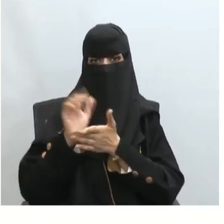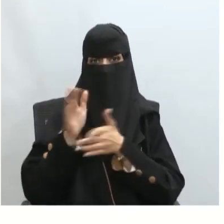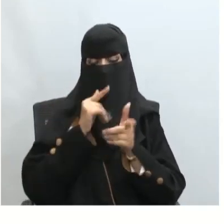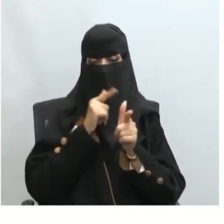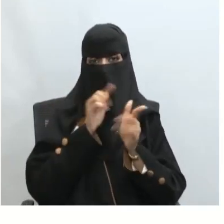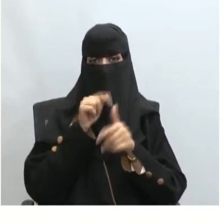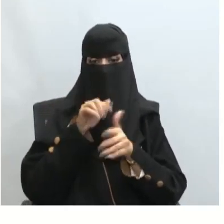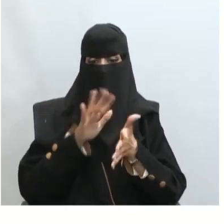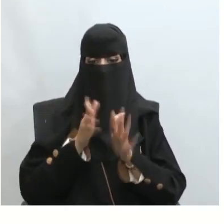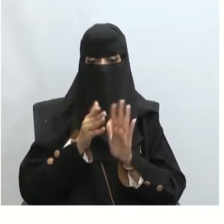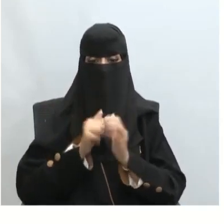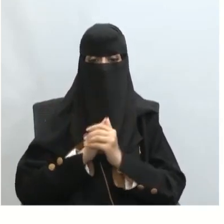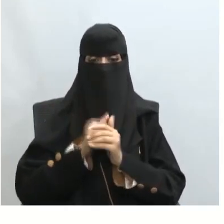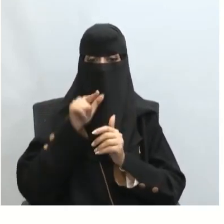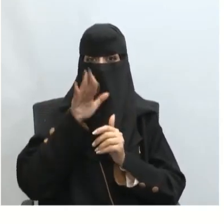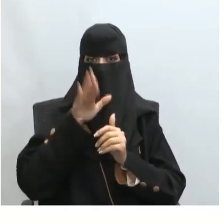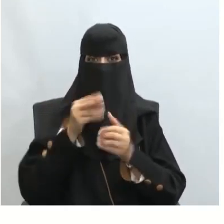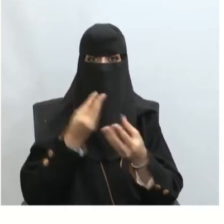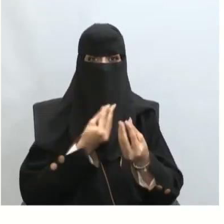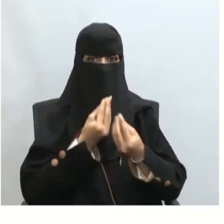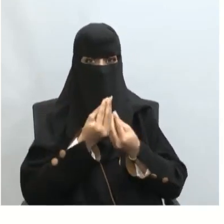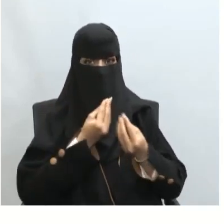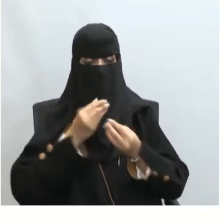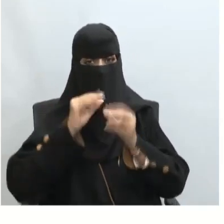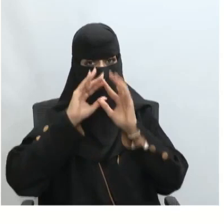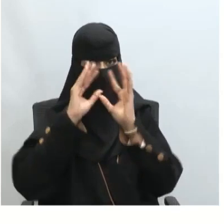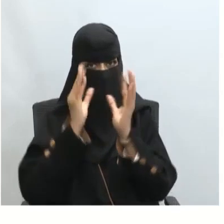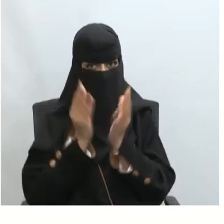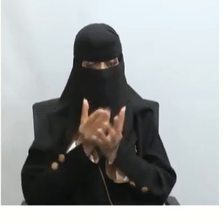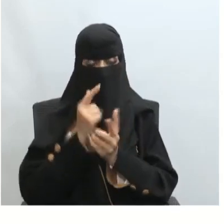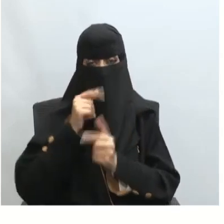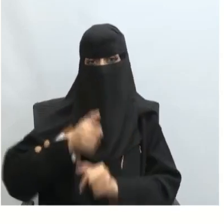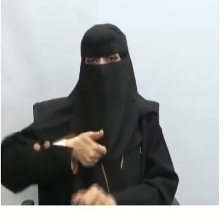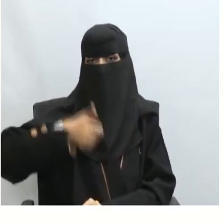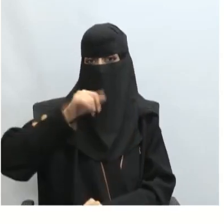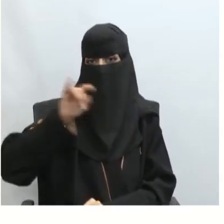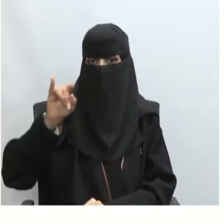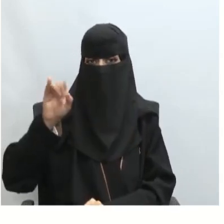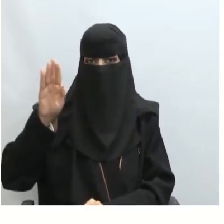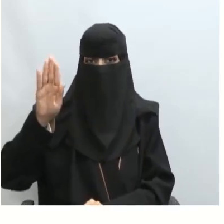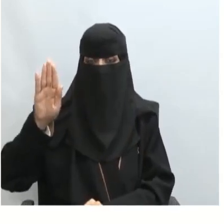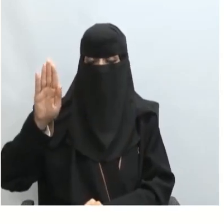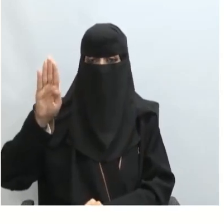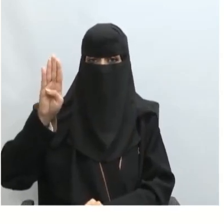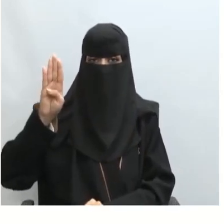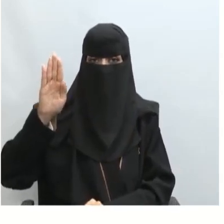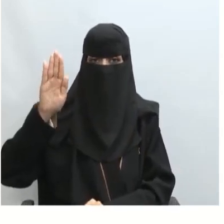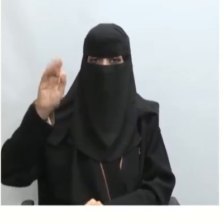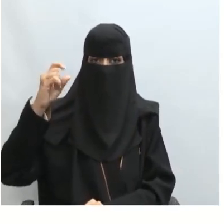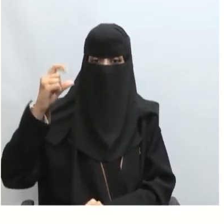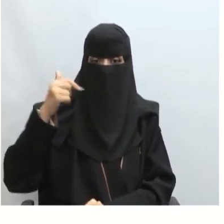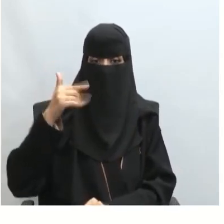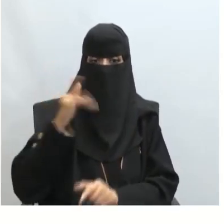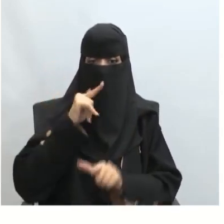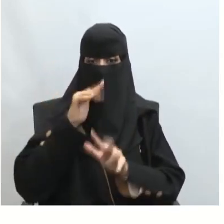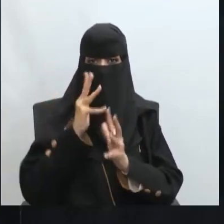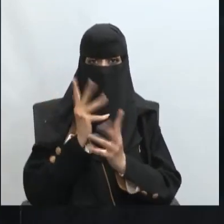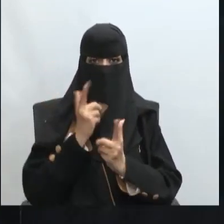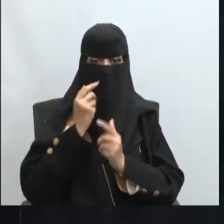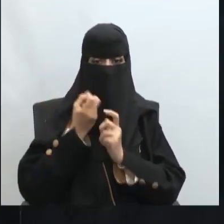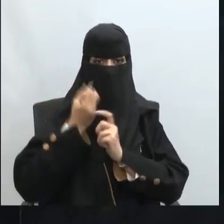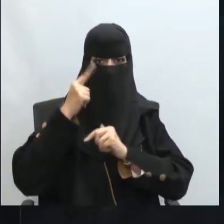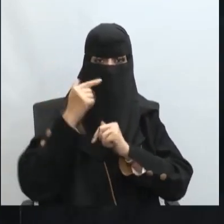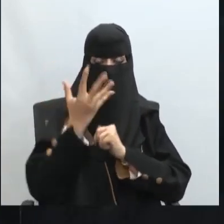ما اذا هذه هي تفاعلات العامه للاكسده والاختزال الان كيف نتوقع